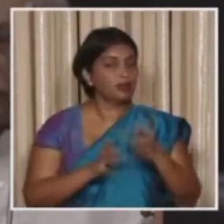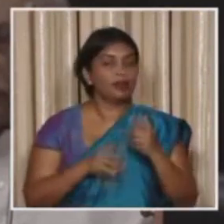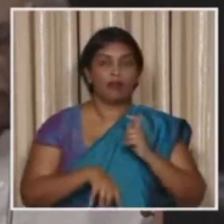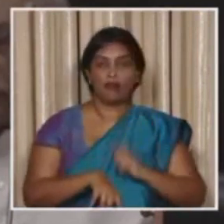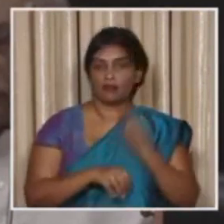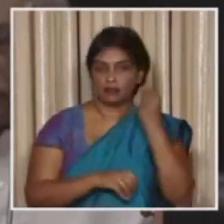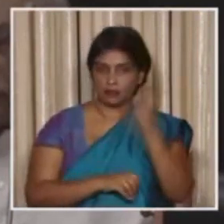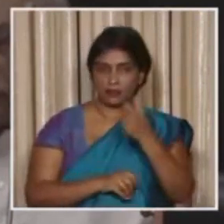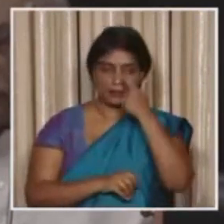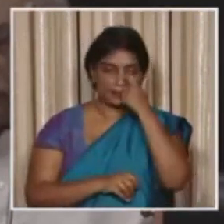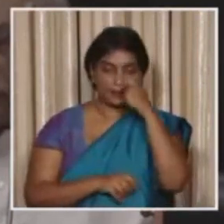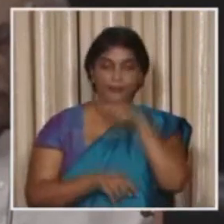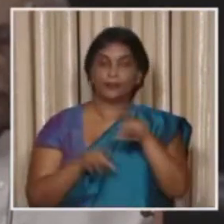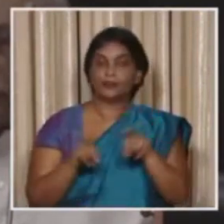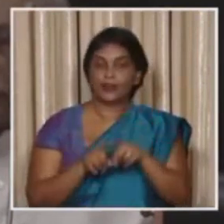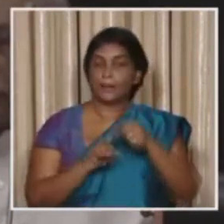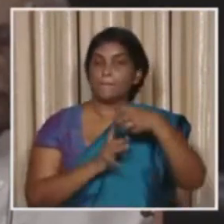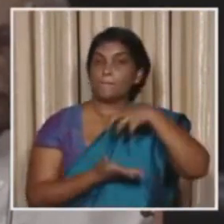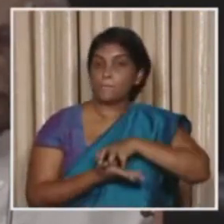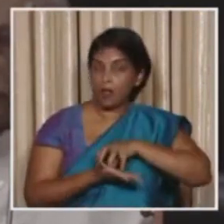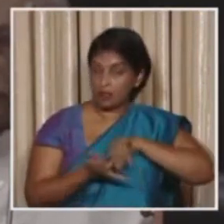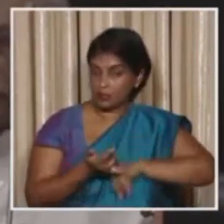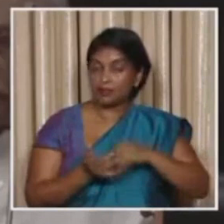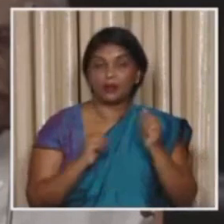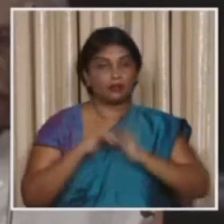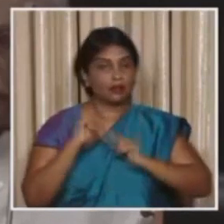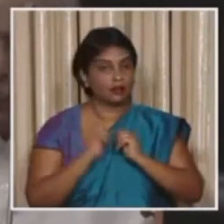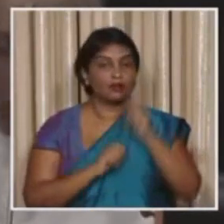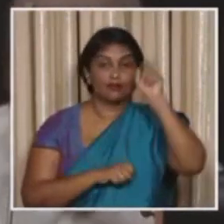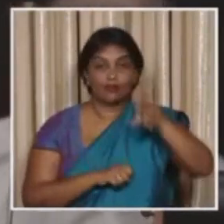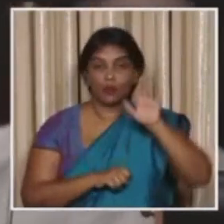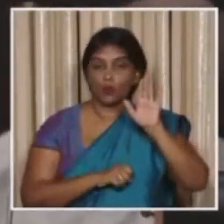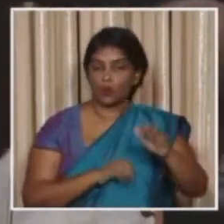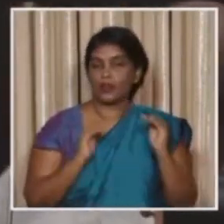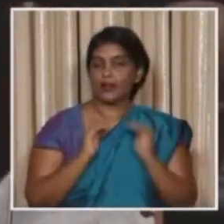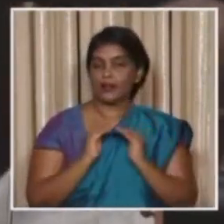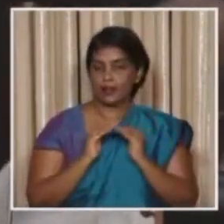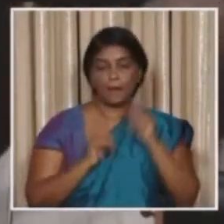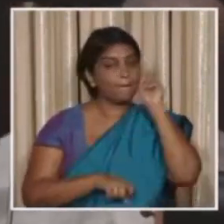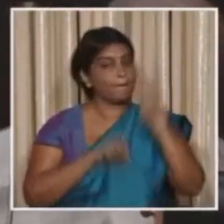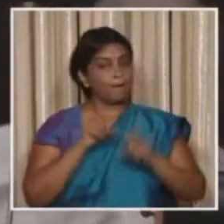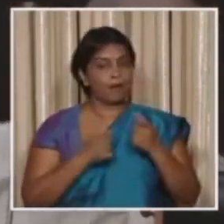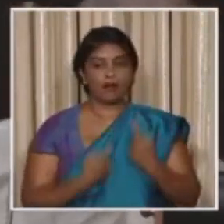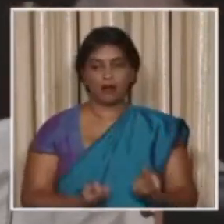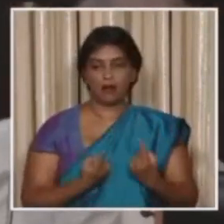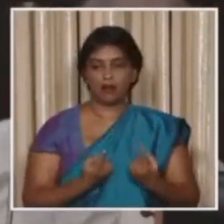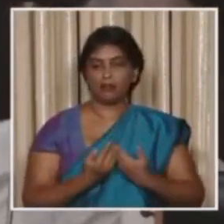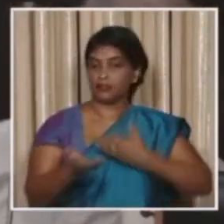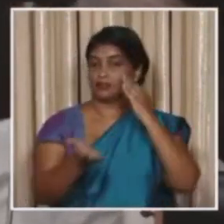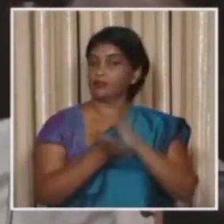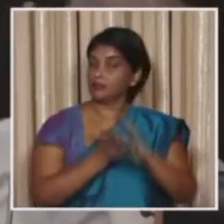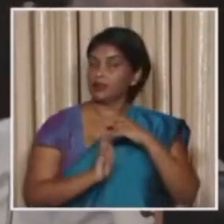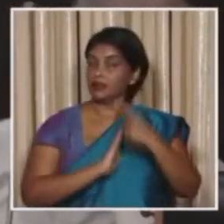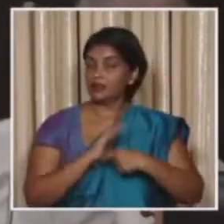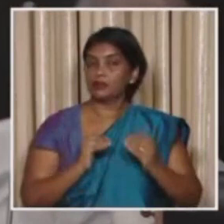අවස්ථා සැලසෙනවා. ඒ නිසා පළාත් සභා ක්‍රමය මහජනතාවට යෝග්‍ය වන, මහජනතාවගේ අවශ්‍යතා ඉටු කරන,